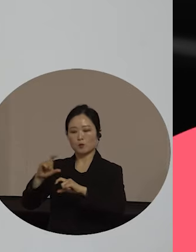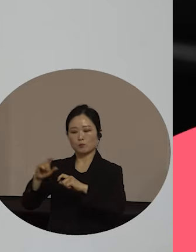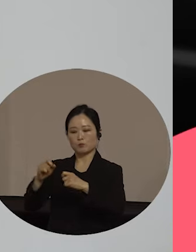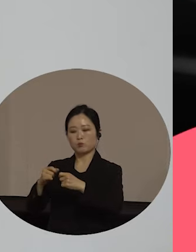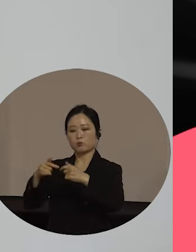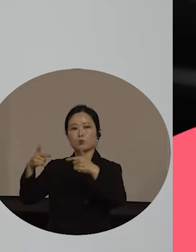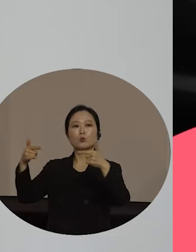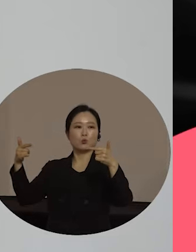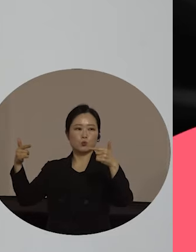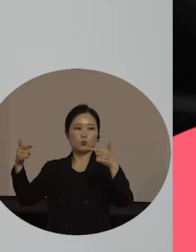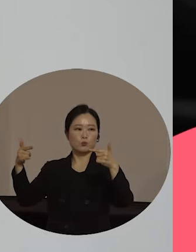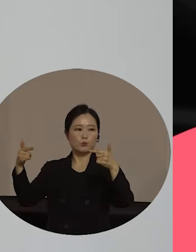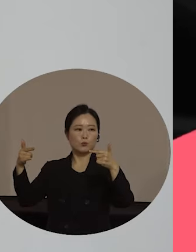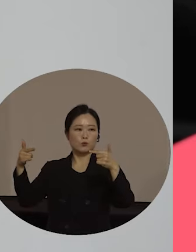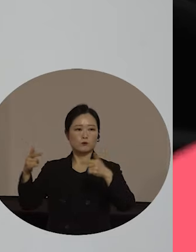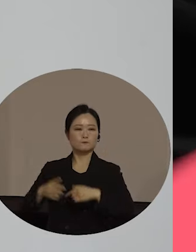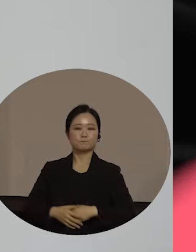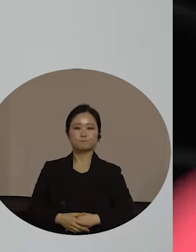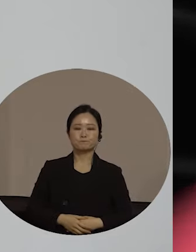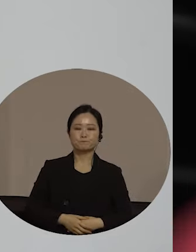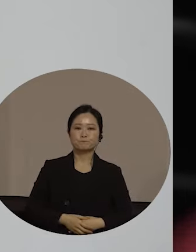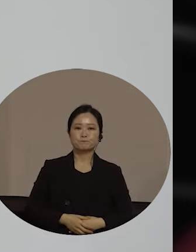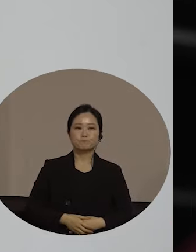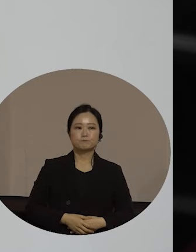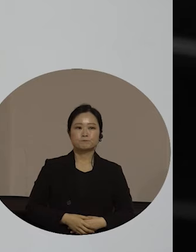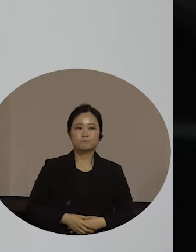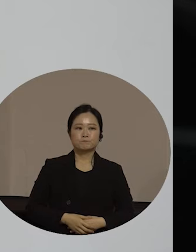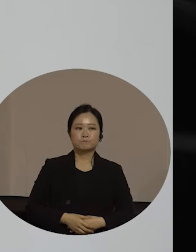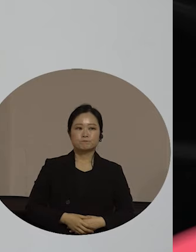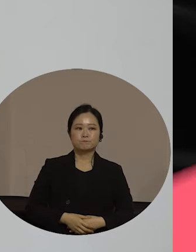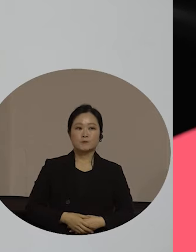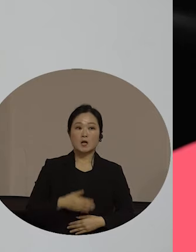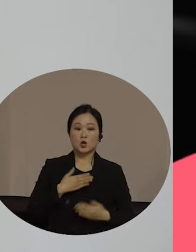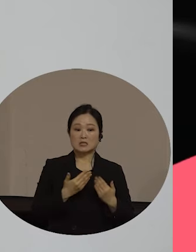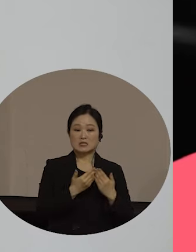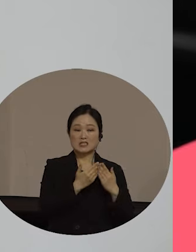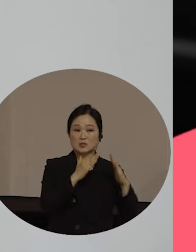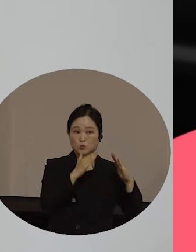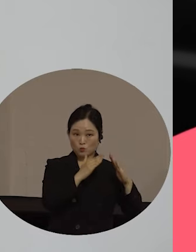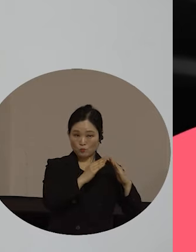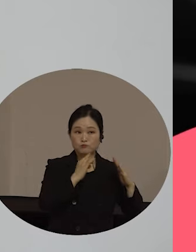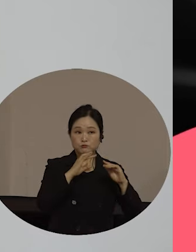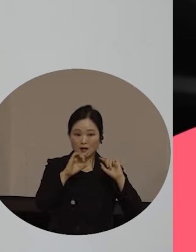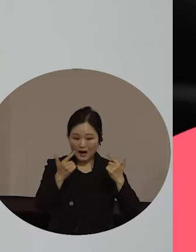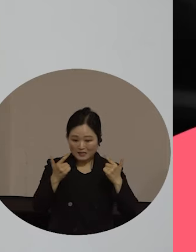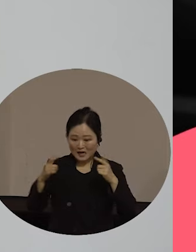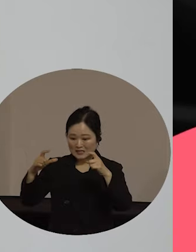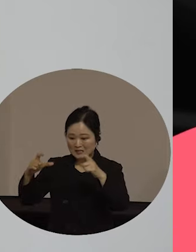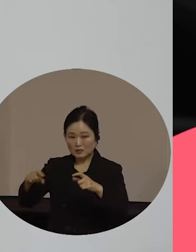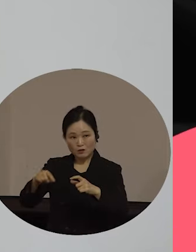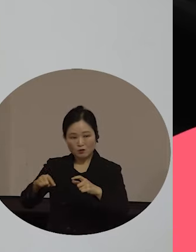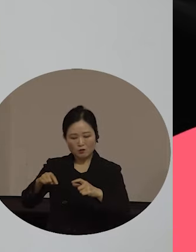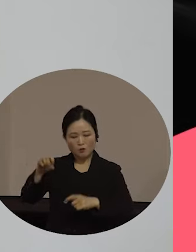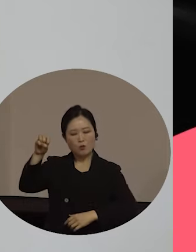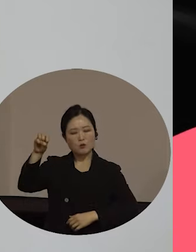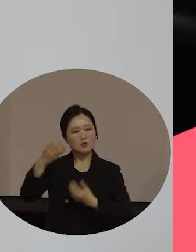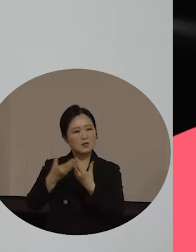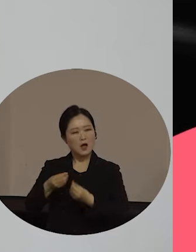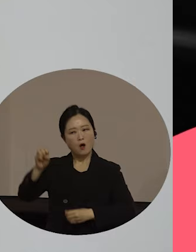하고 가이드북을 통해서 확산을 시키고 있는데요. 저희 진흥원은 그렇고 또 지역에서도 이제 별도로 뭐 광주라든지, 광주 같은